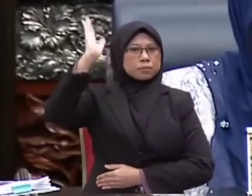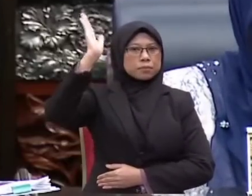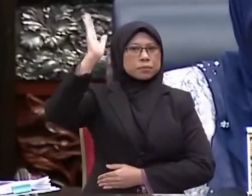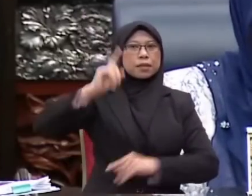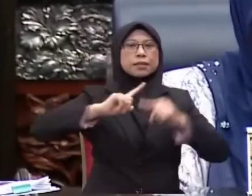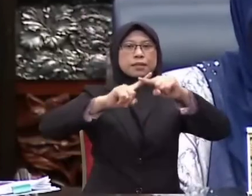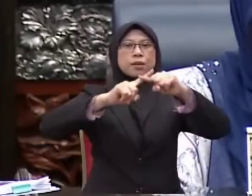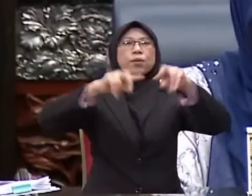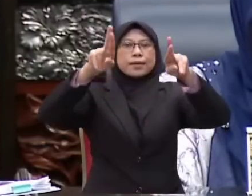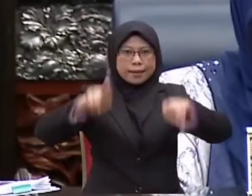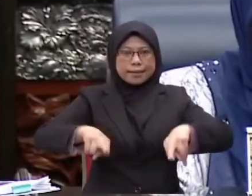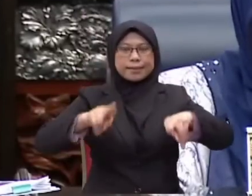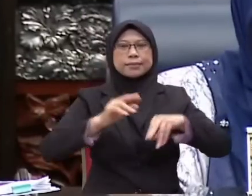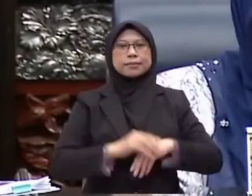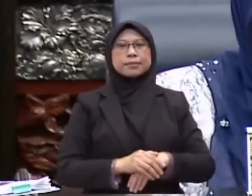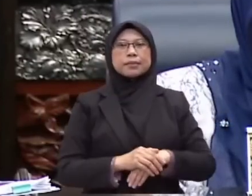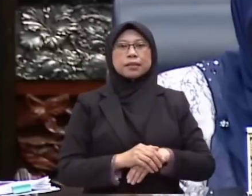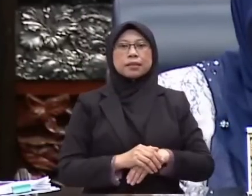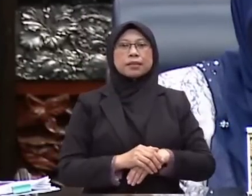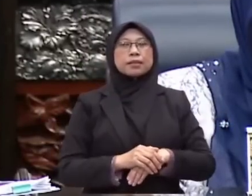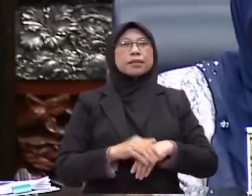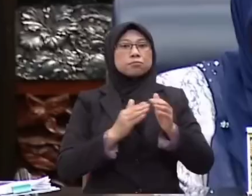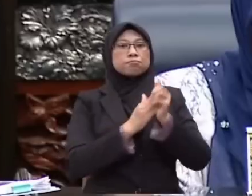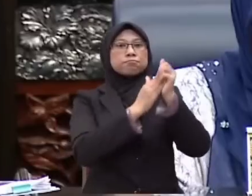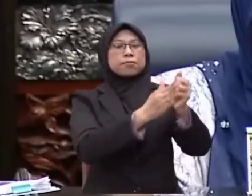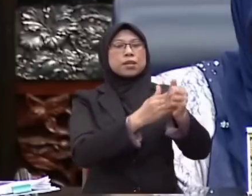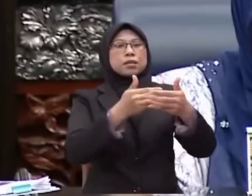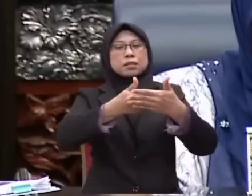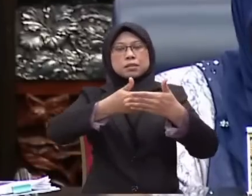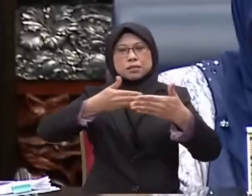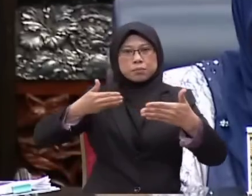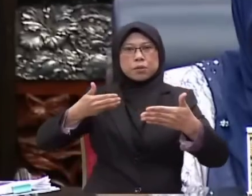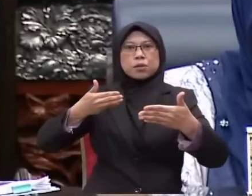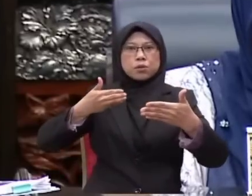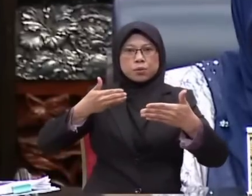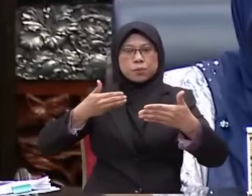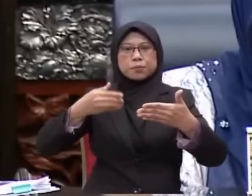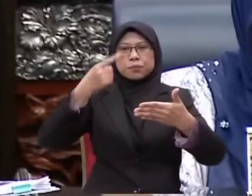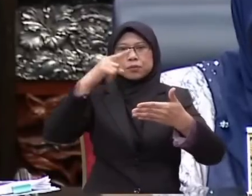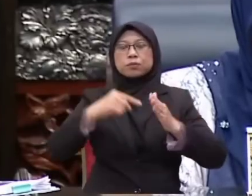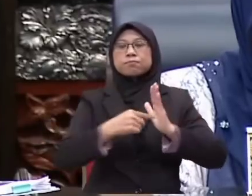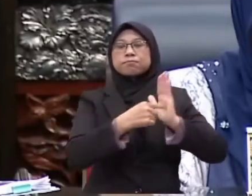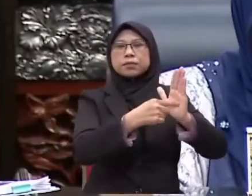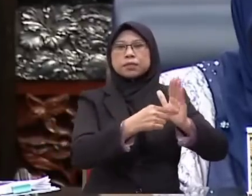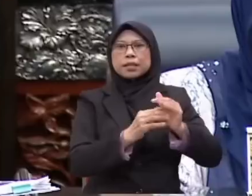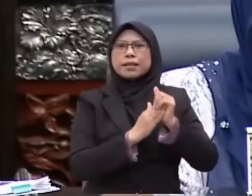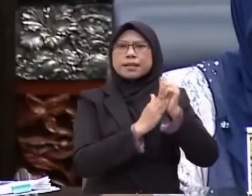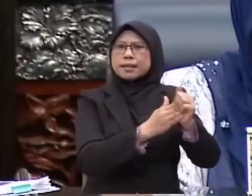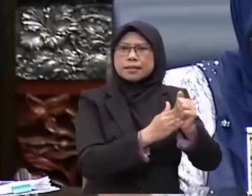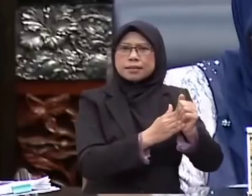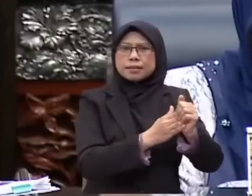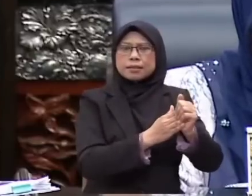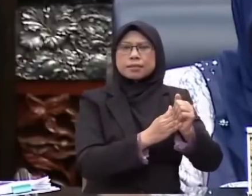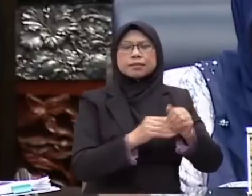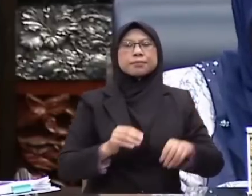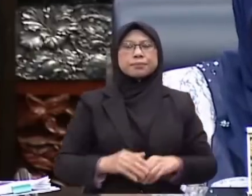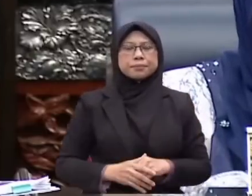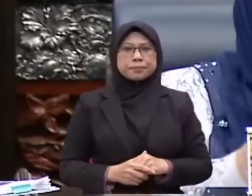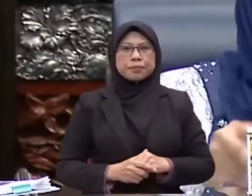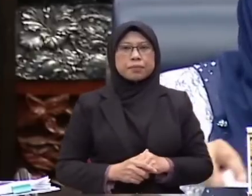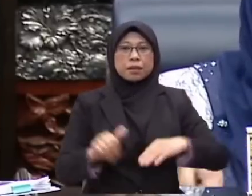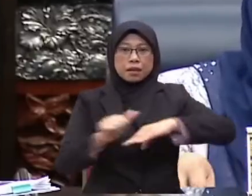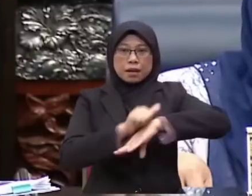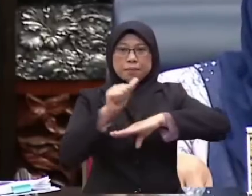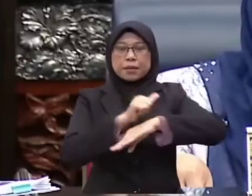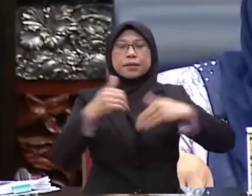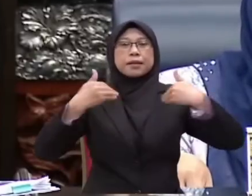dalam Dewan Rakyat. Dalam bahasa Inggeris, to be laid before the House of Representatives. Laid, not table.